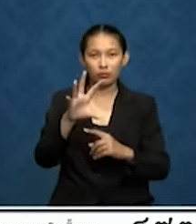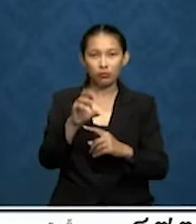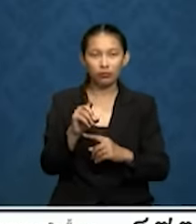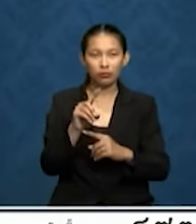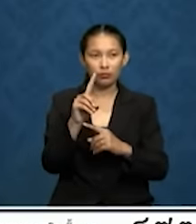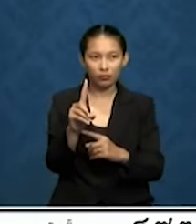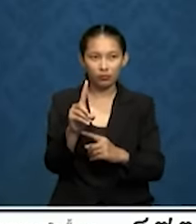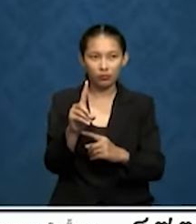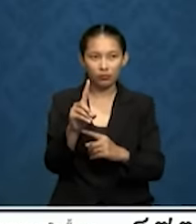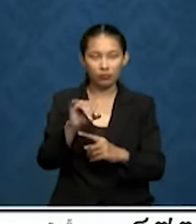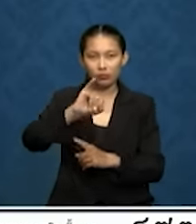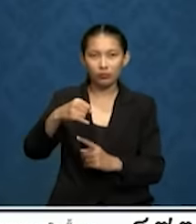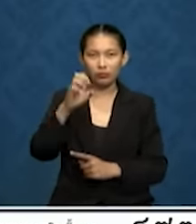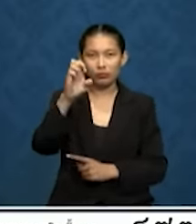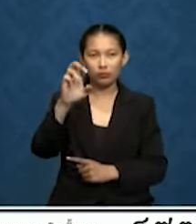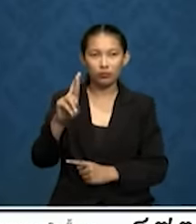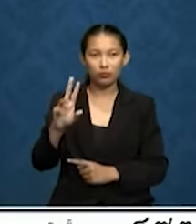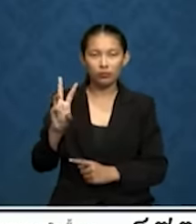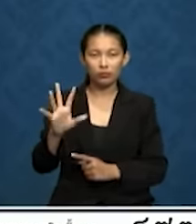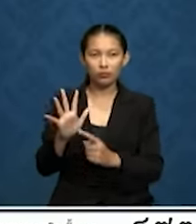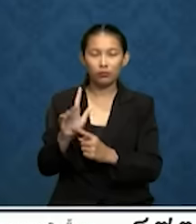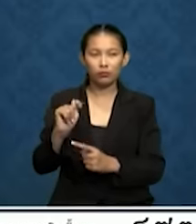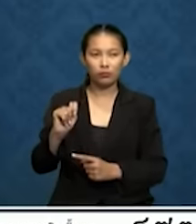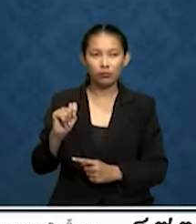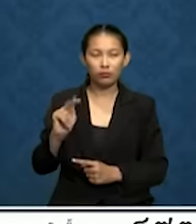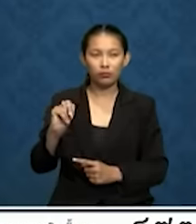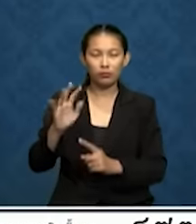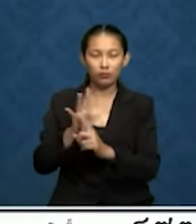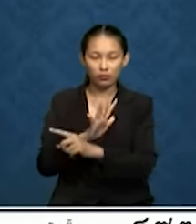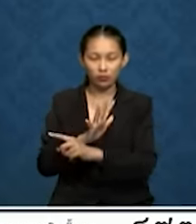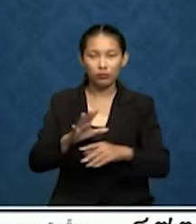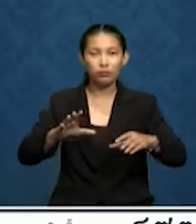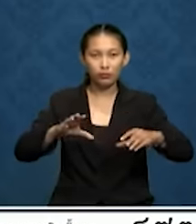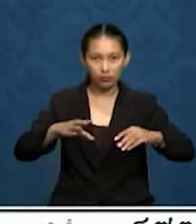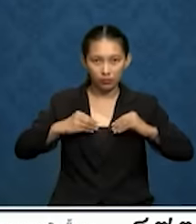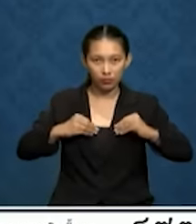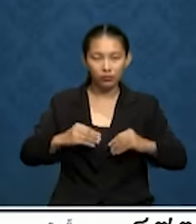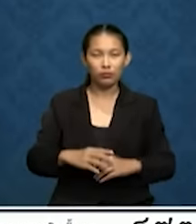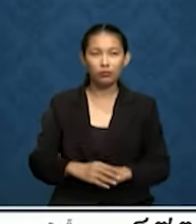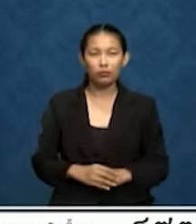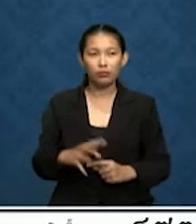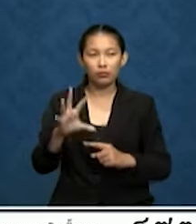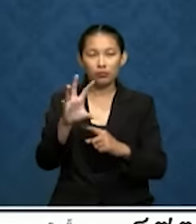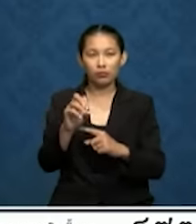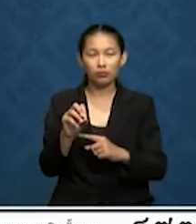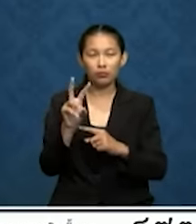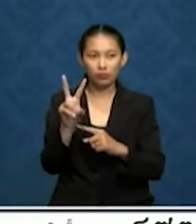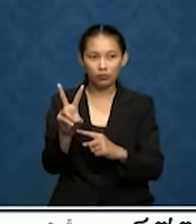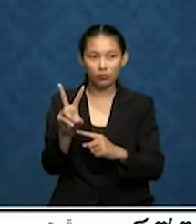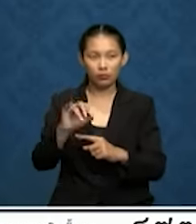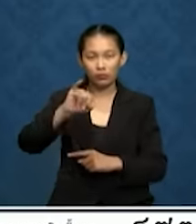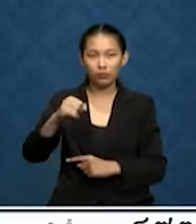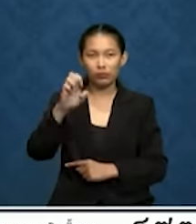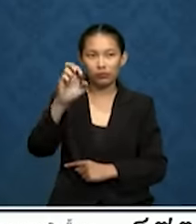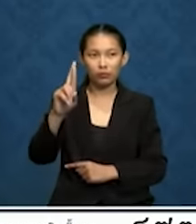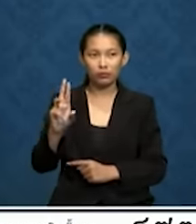51นายจิรวัตรสิริพานิช เห็นชอบครับ 52นายจิ